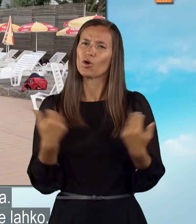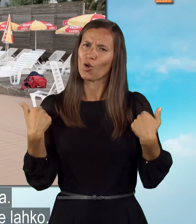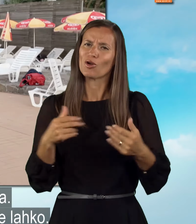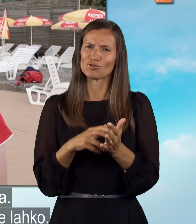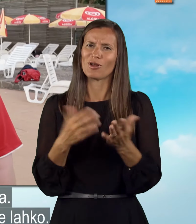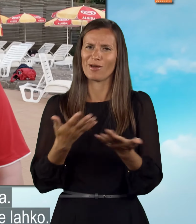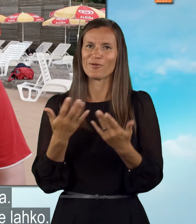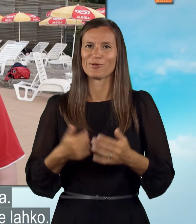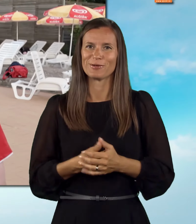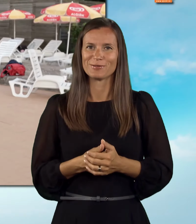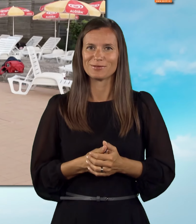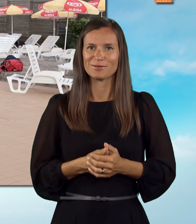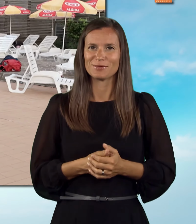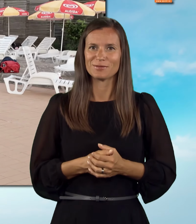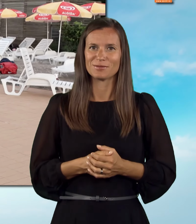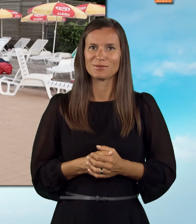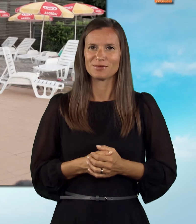Cool. Roke še lahko.